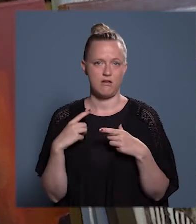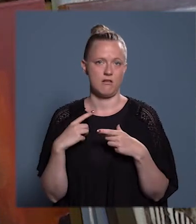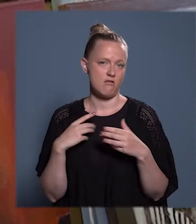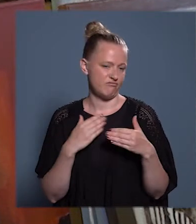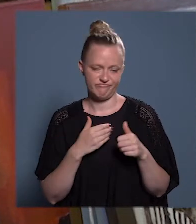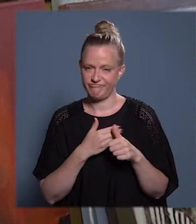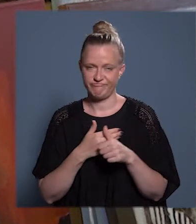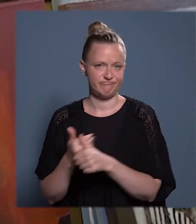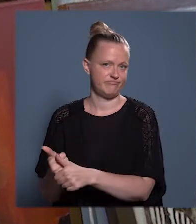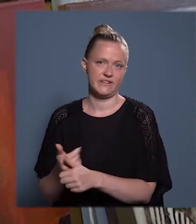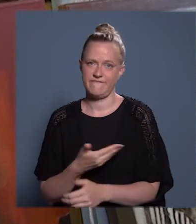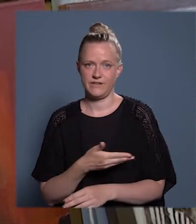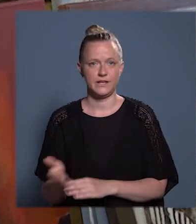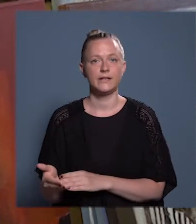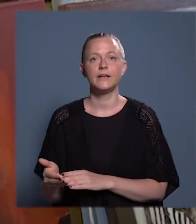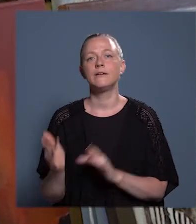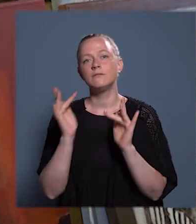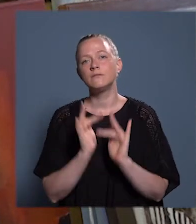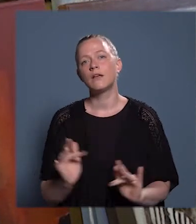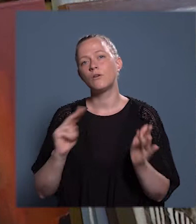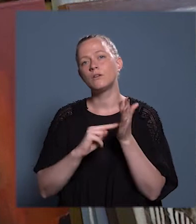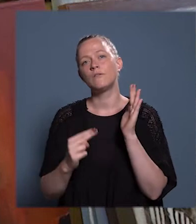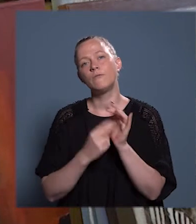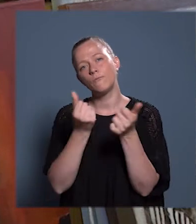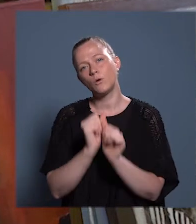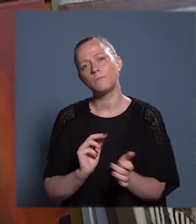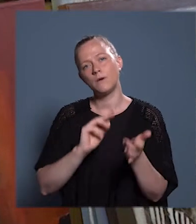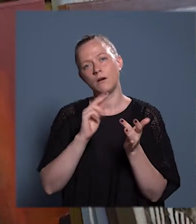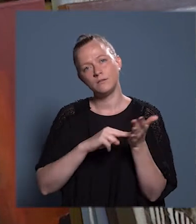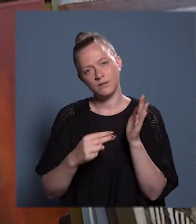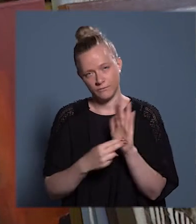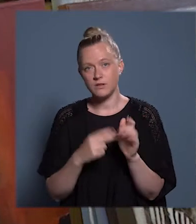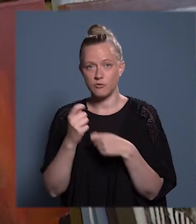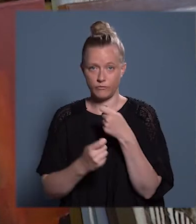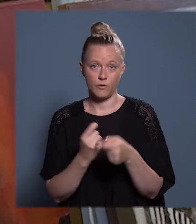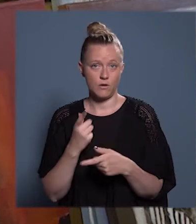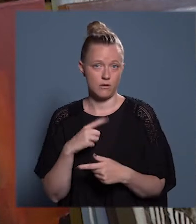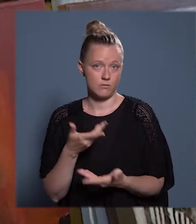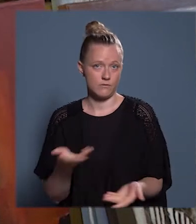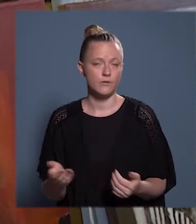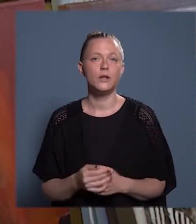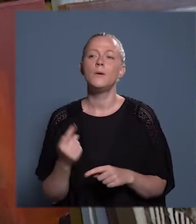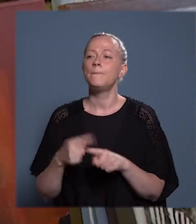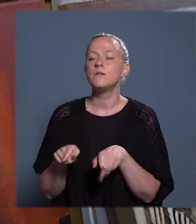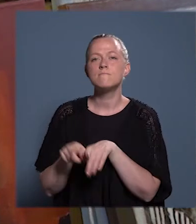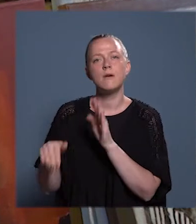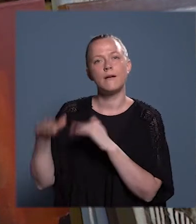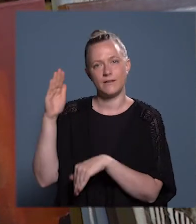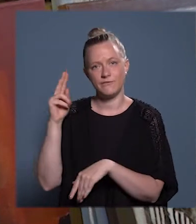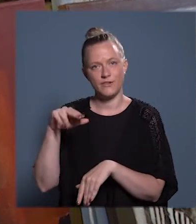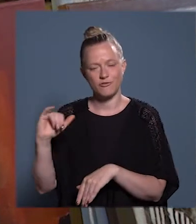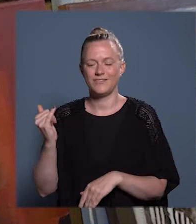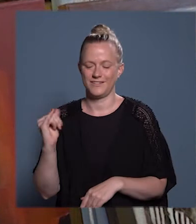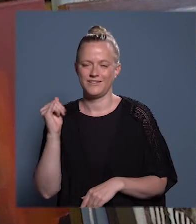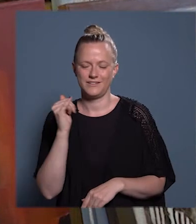ugye dekortervezéssel, formatervezéssel is foglalkoztunk. A bátya festő, ha jól tudom, a bátyám